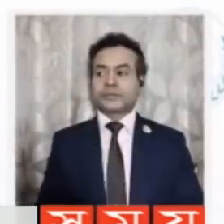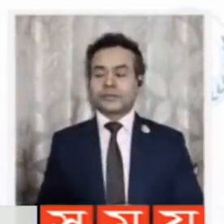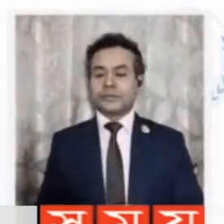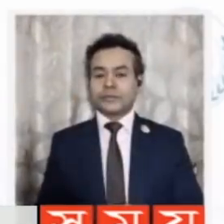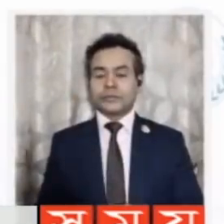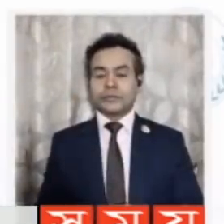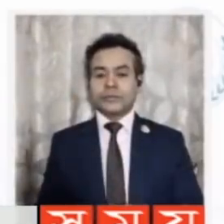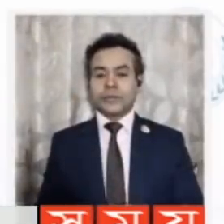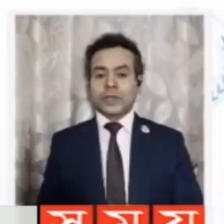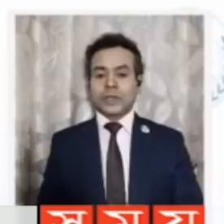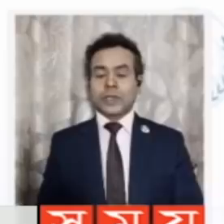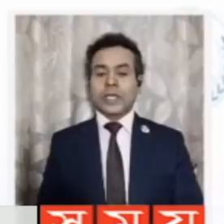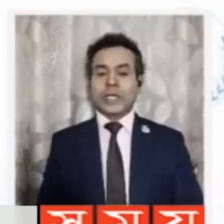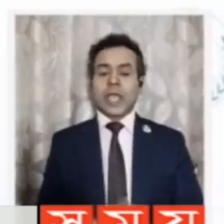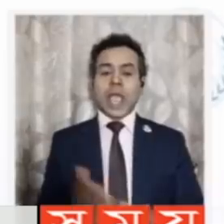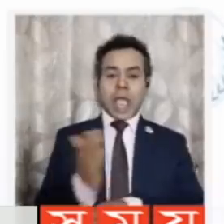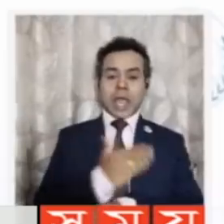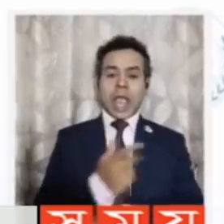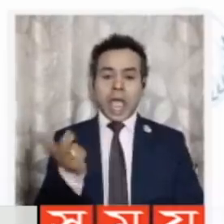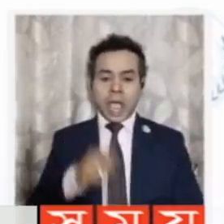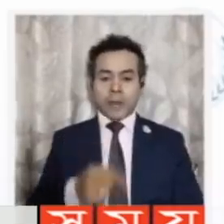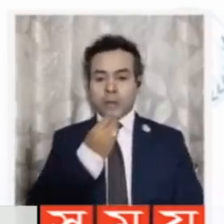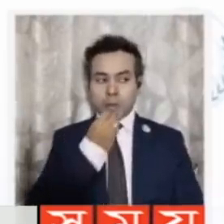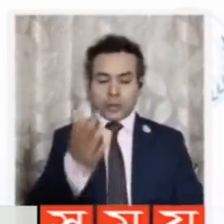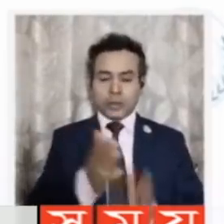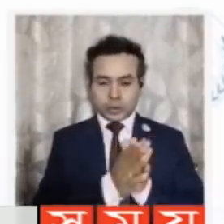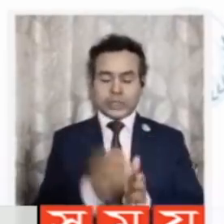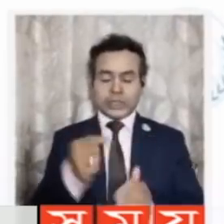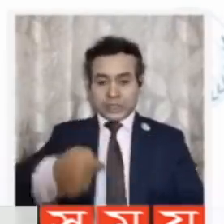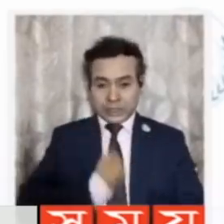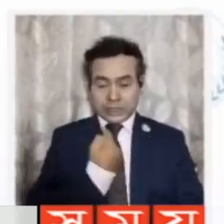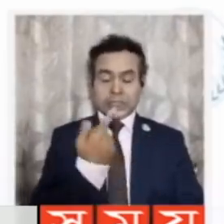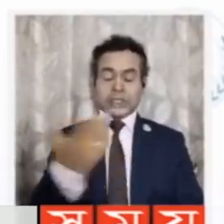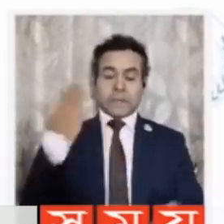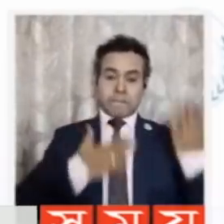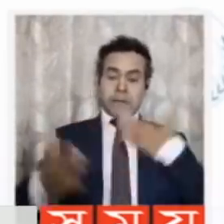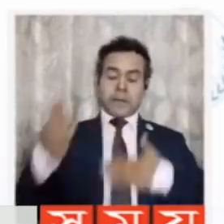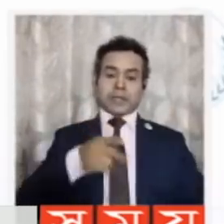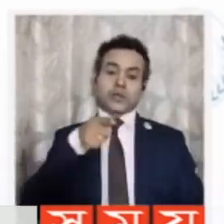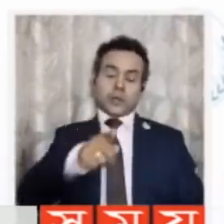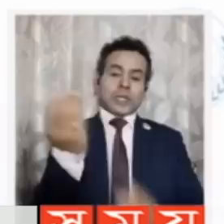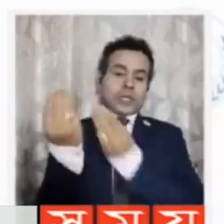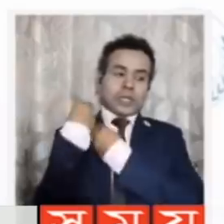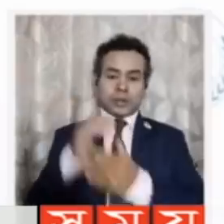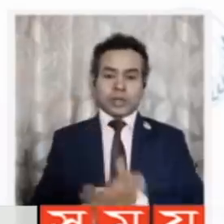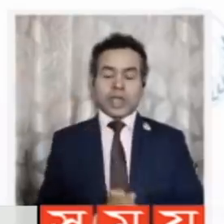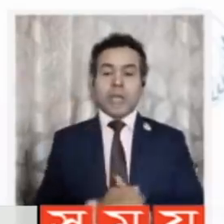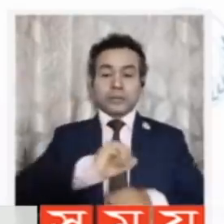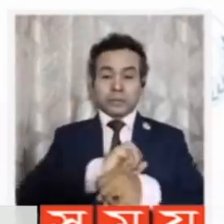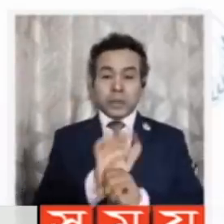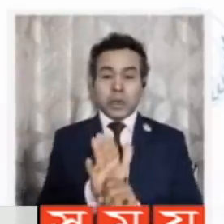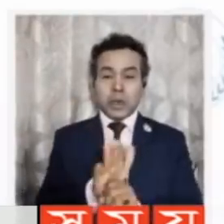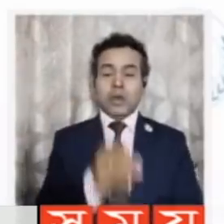তবে শেষ করার আগে আবারও বলবো, নিজের সুরক্ষা নিজের হাতে এবং কোভিড-19 রোগ প্রতিরোধের জন্য